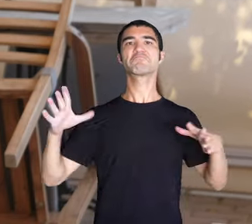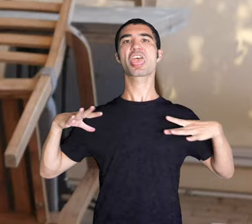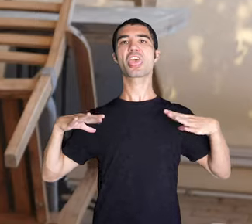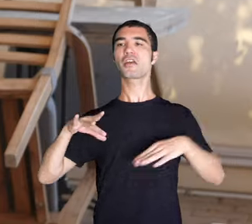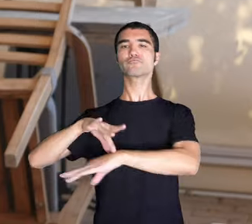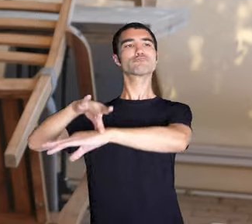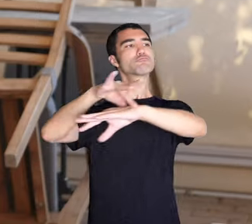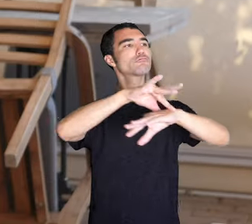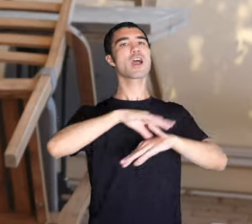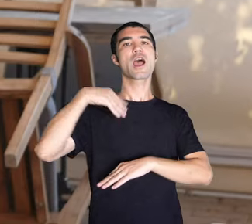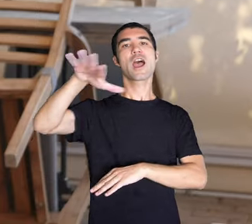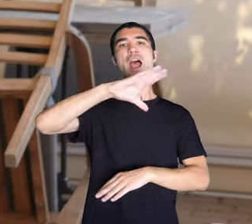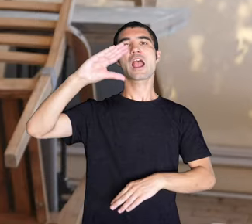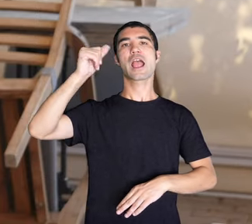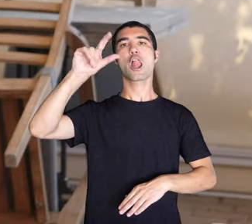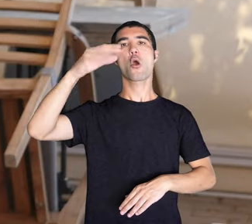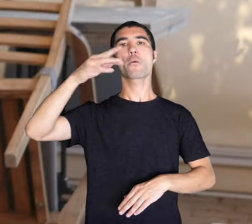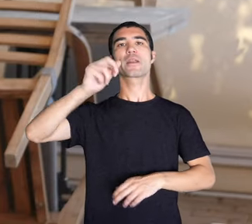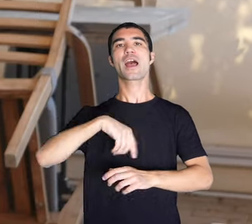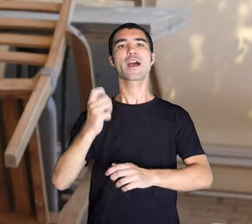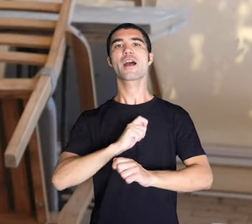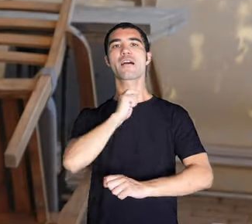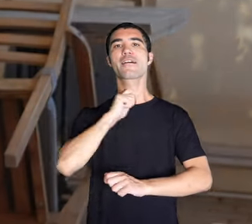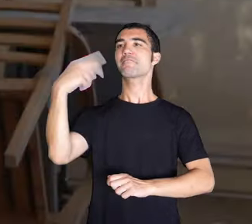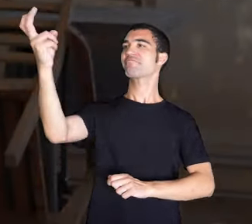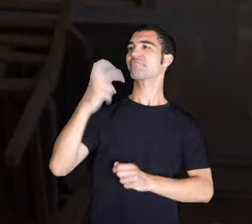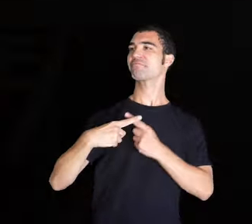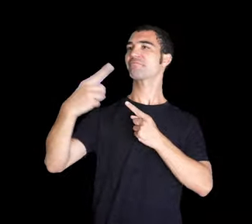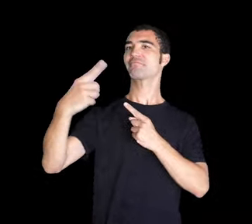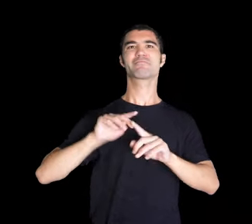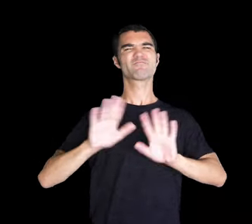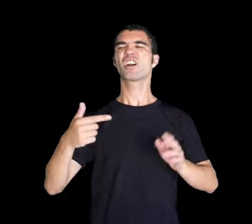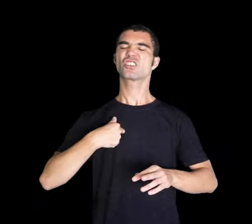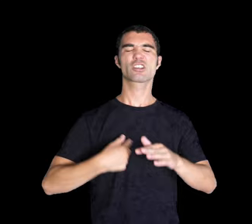i vendràs. No. I vaig pescar.